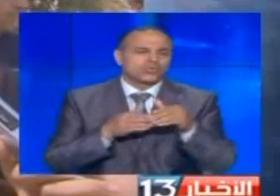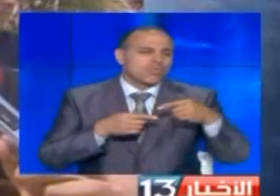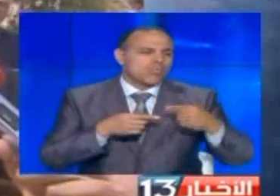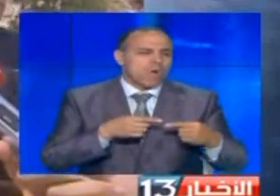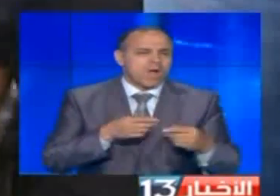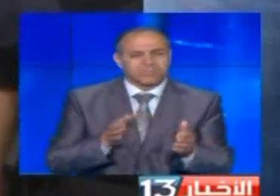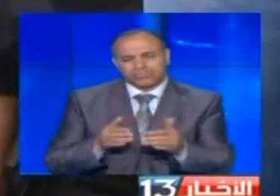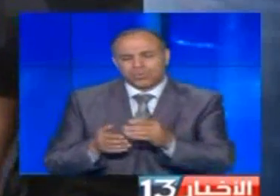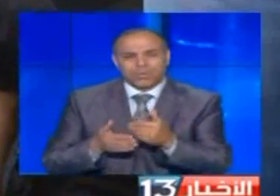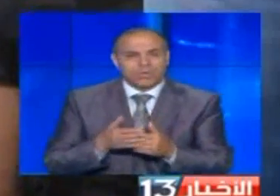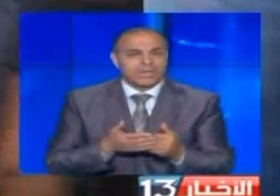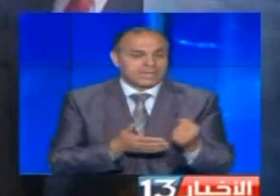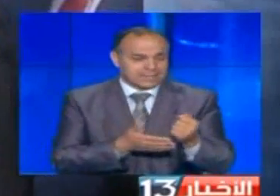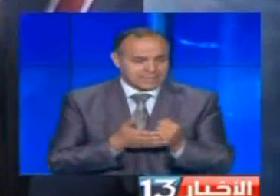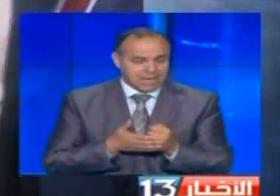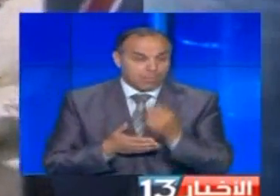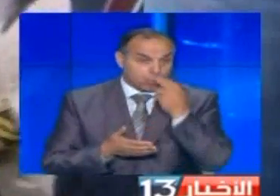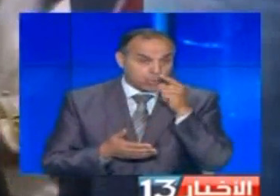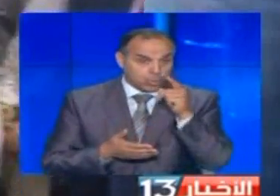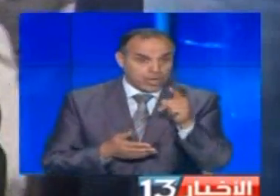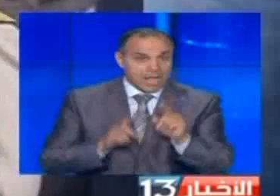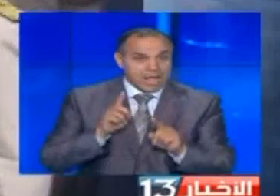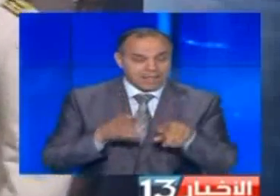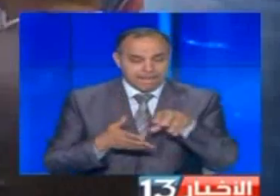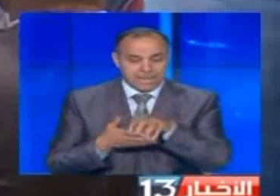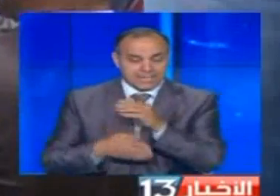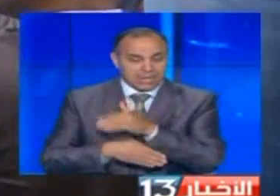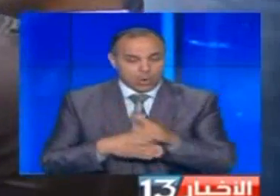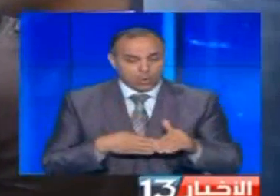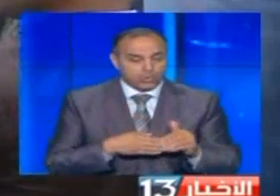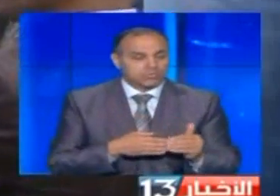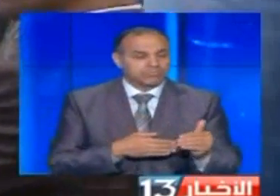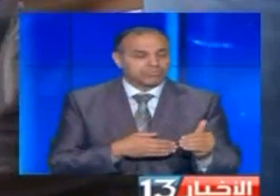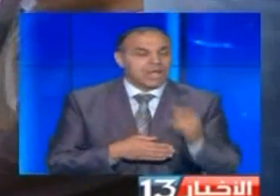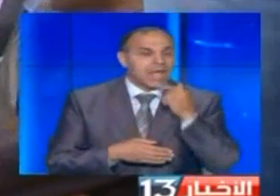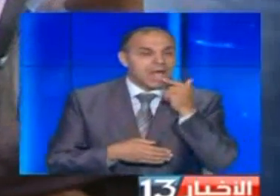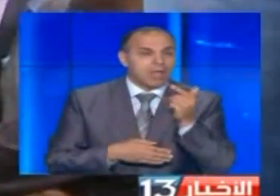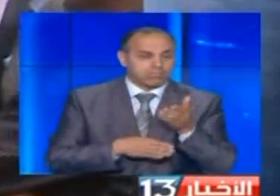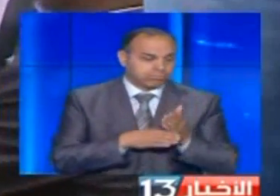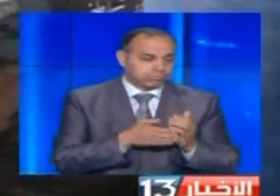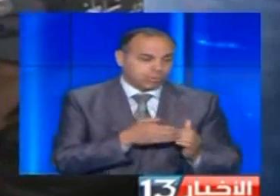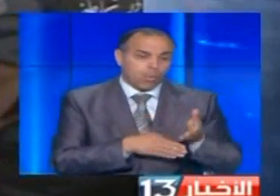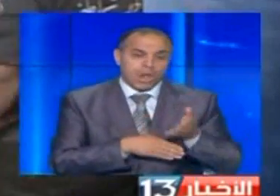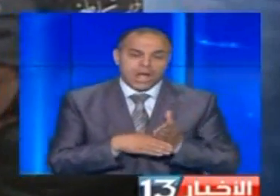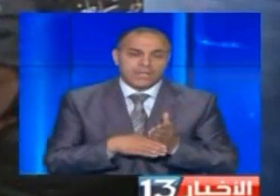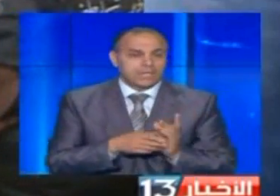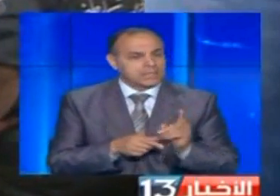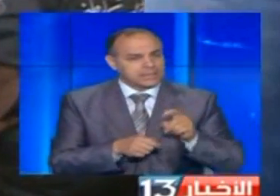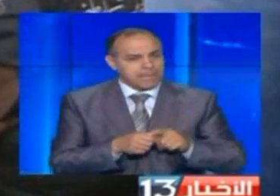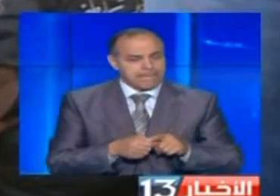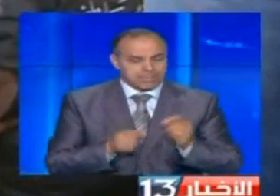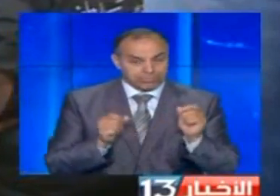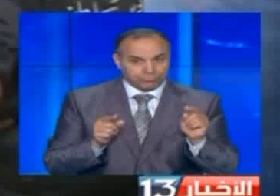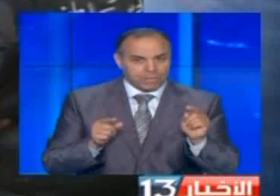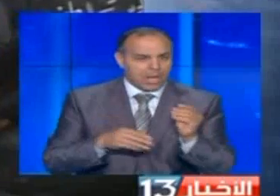في التجهيزات. دعم المنظومة الأمنية ولا سيما المراكز الحدودية المتقدمة بالعتاد والعباد من شأنه أن يساهم في مزيد